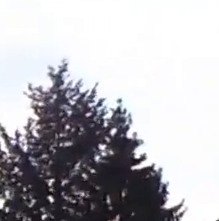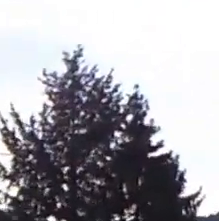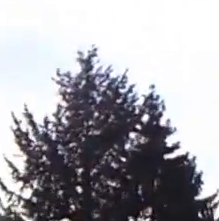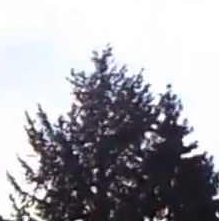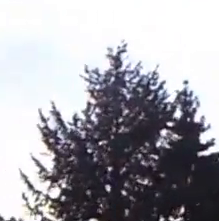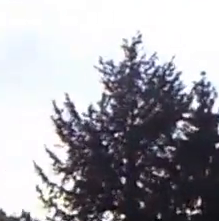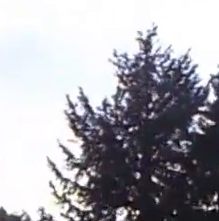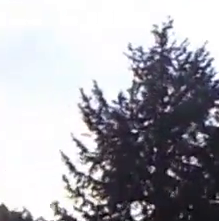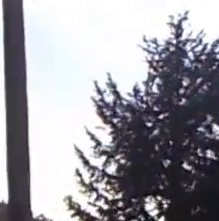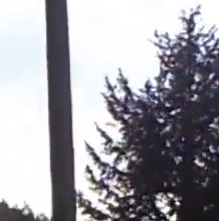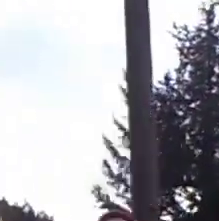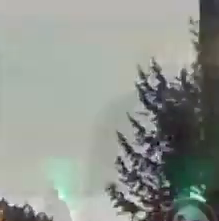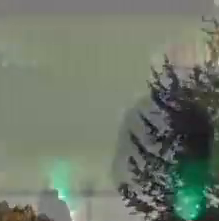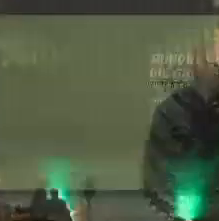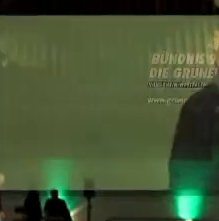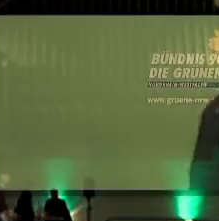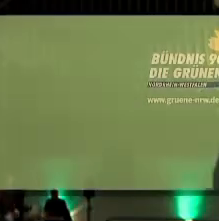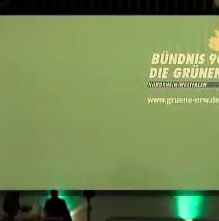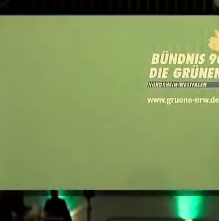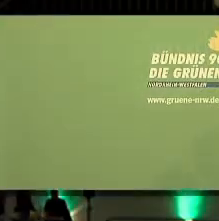Vielen herzlichen Dank.